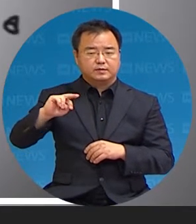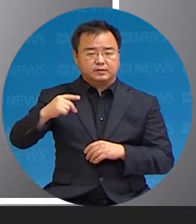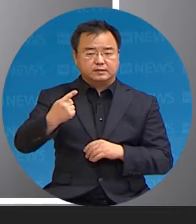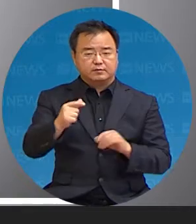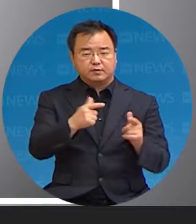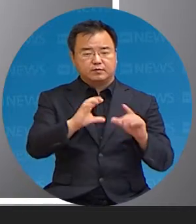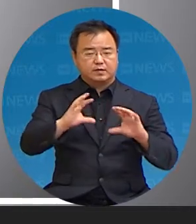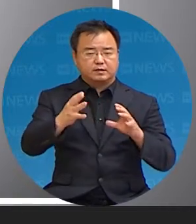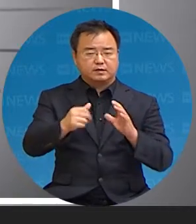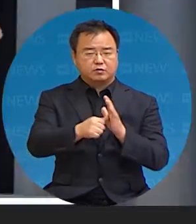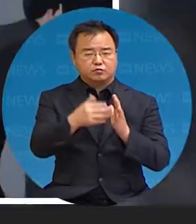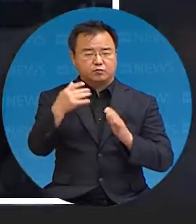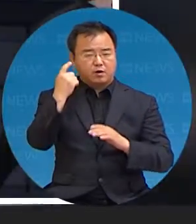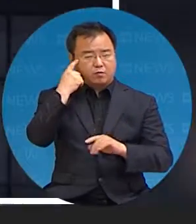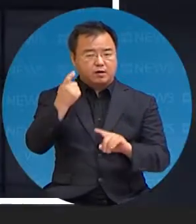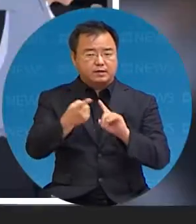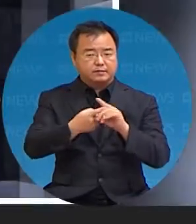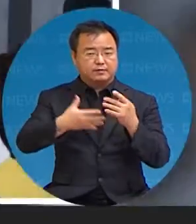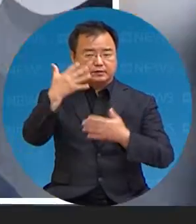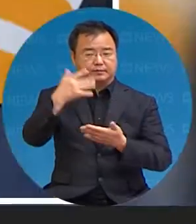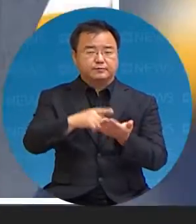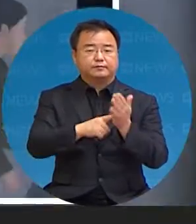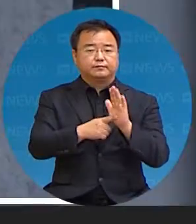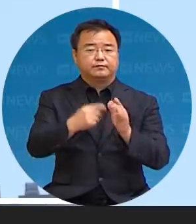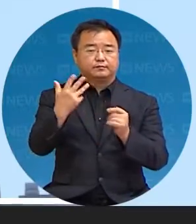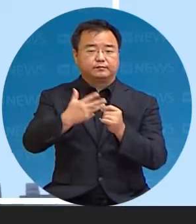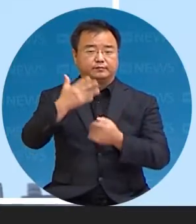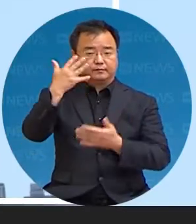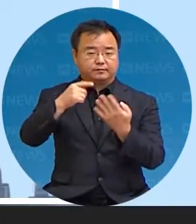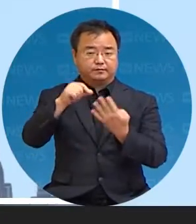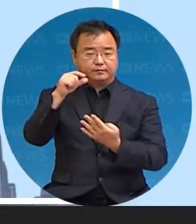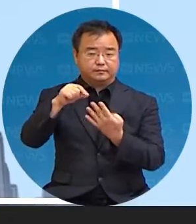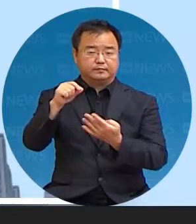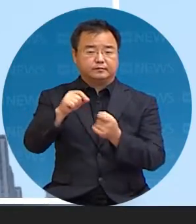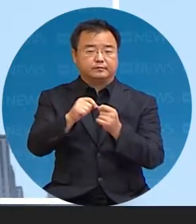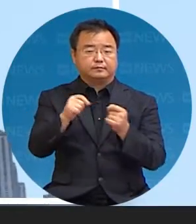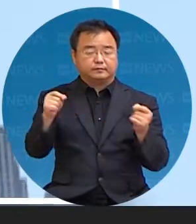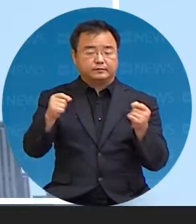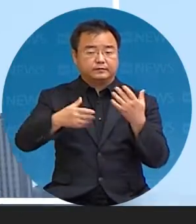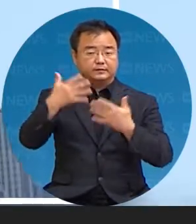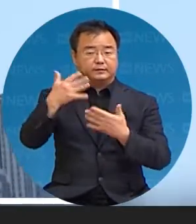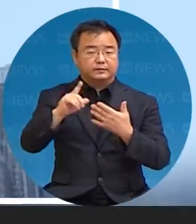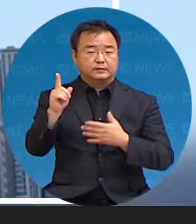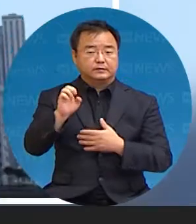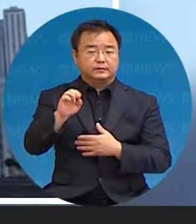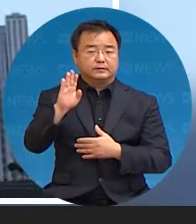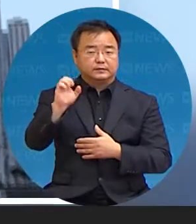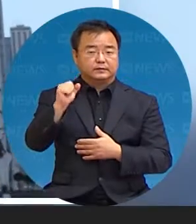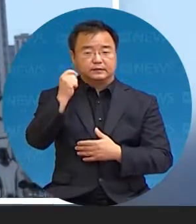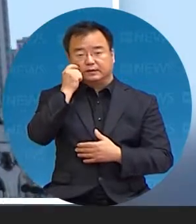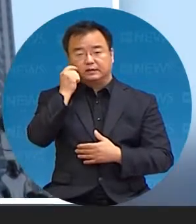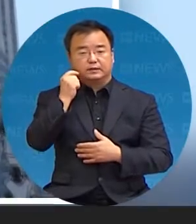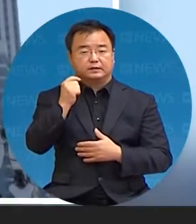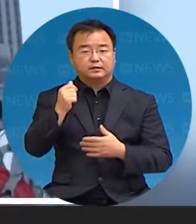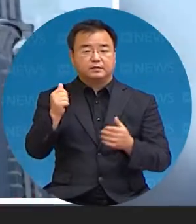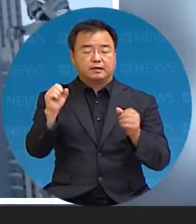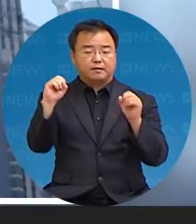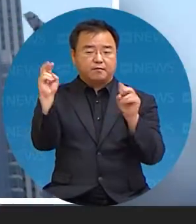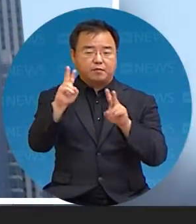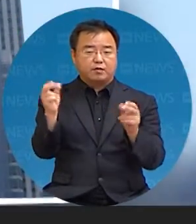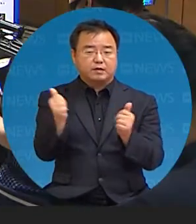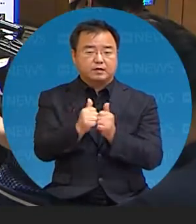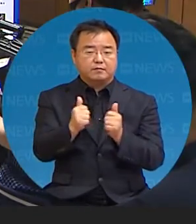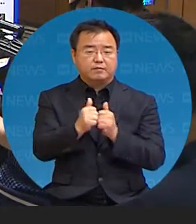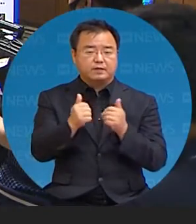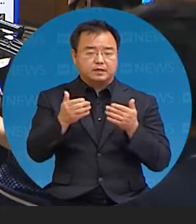첫 선을 보입니다. 8개 작품이 선정된 장편 부문에는 EBS의 인기 캐릭터 번개맨의 탄생을